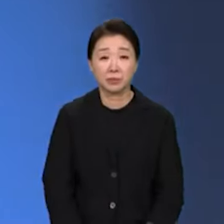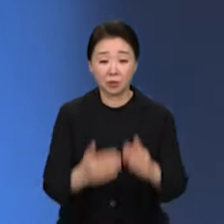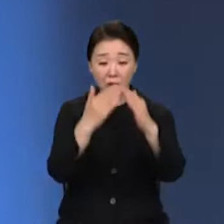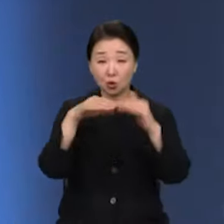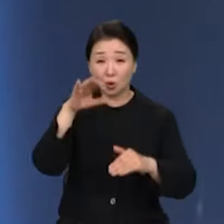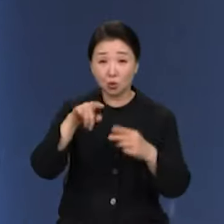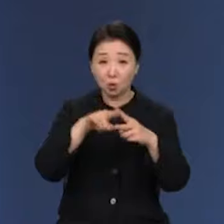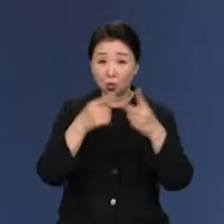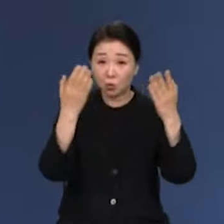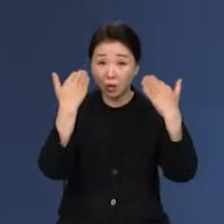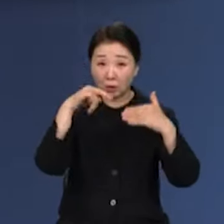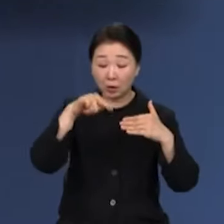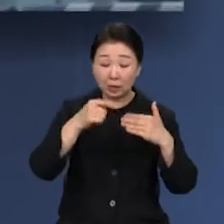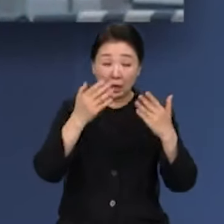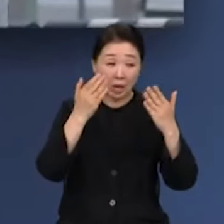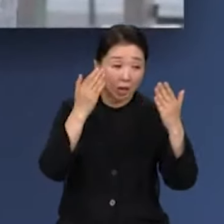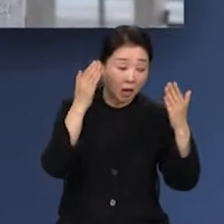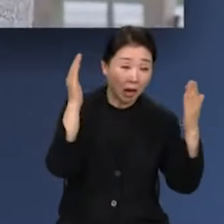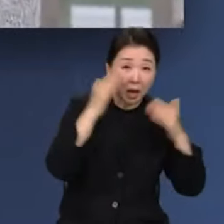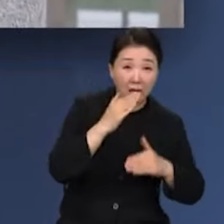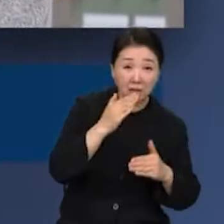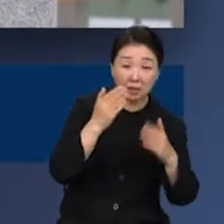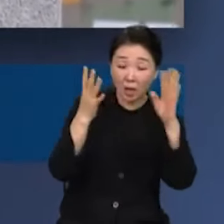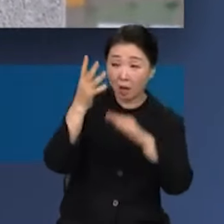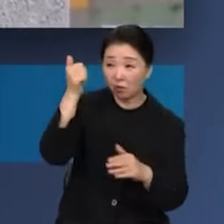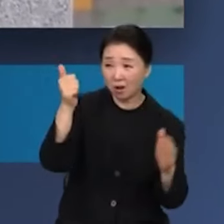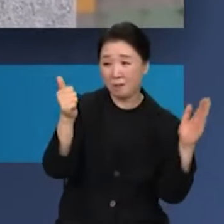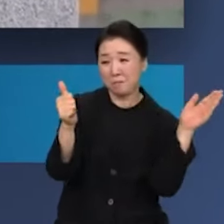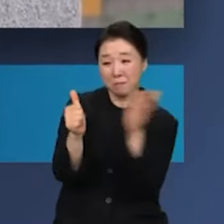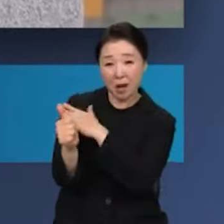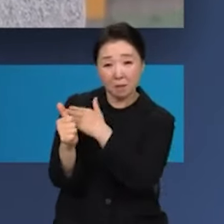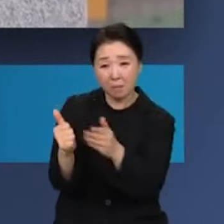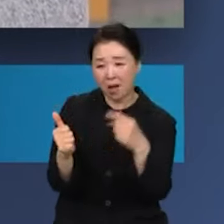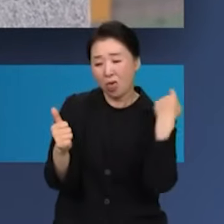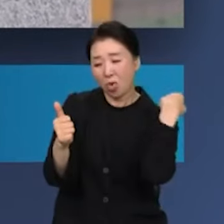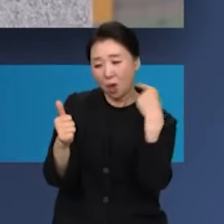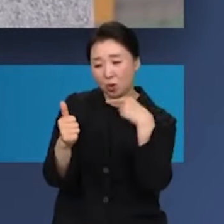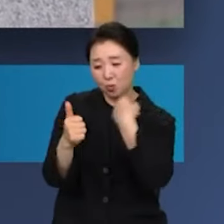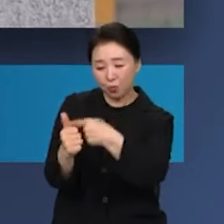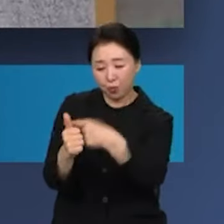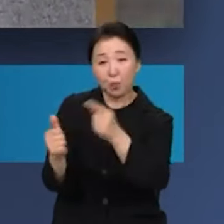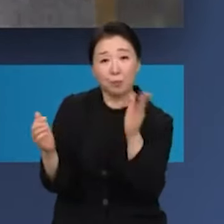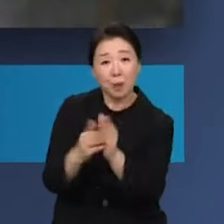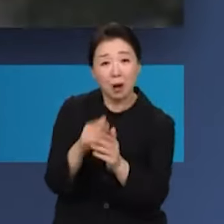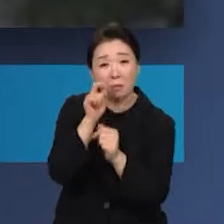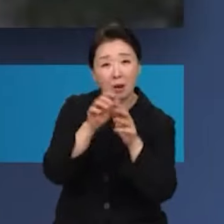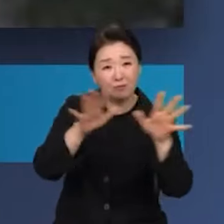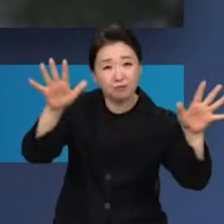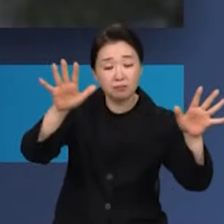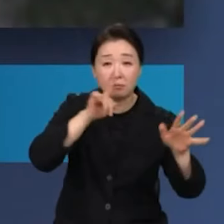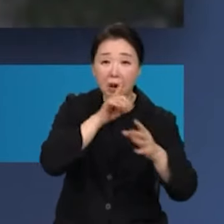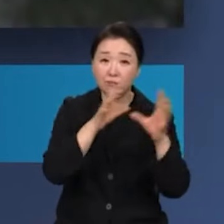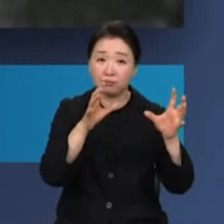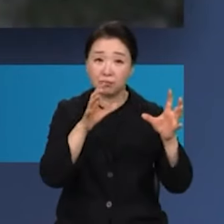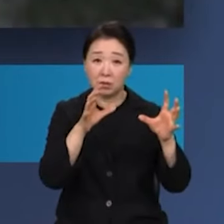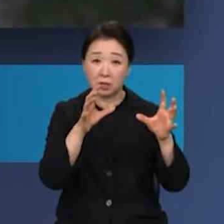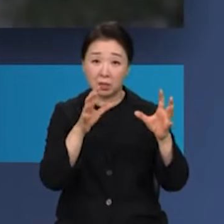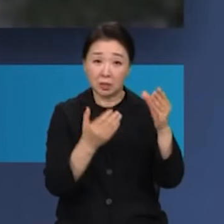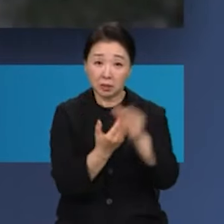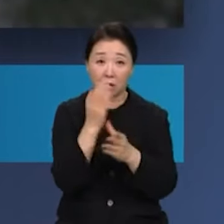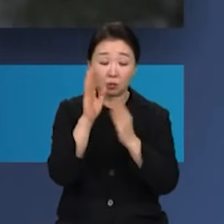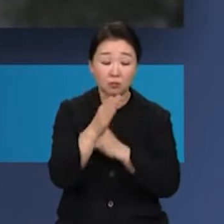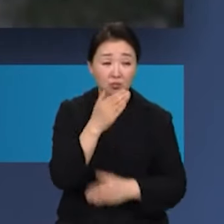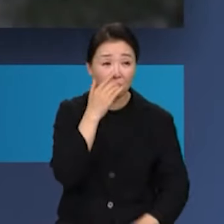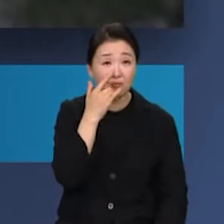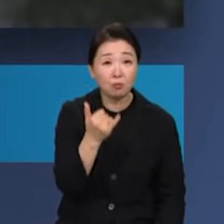전주의 한 초등학교에서 학생이 교감의 뺨을 때리고 욕을 하는 영상이 퍼져 논란입니다. 그런데 사건 직후 학생의